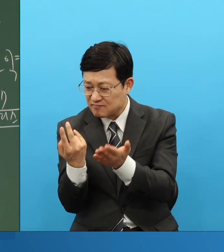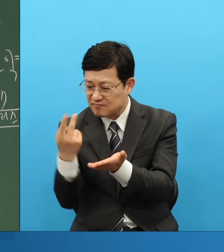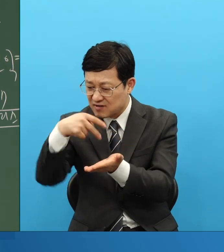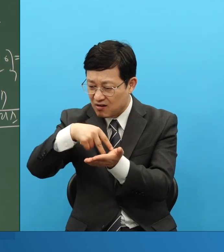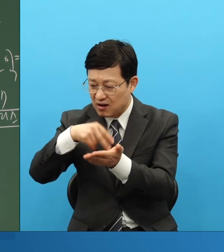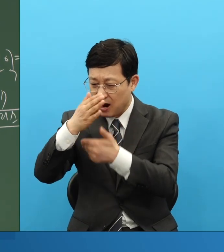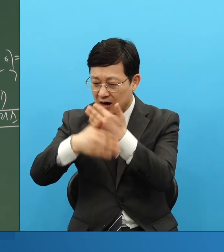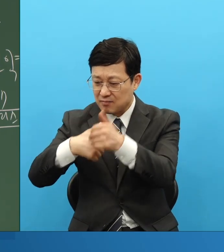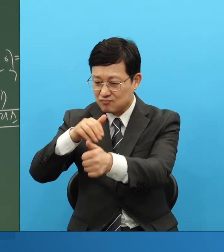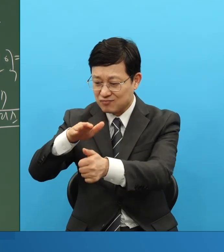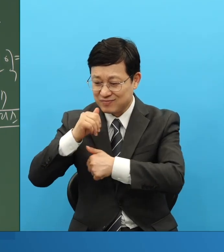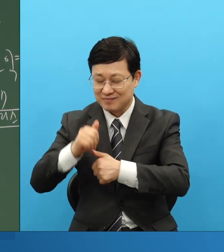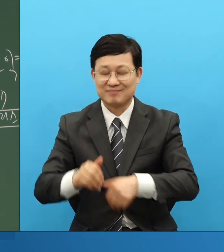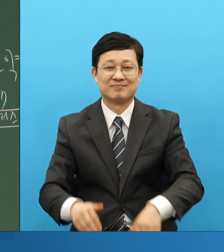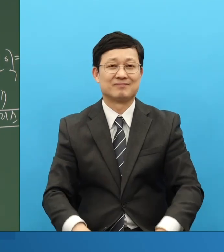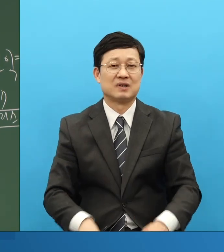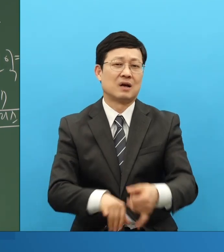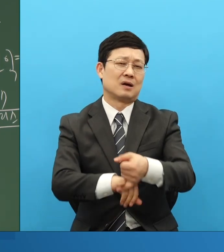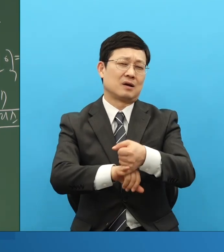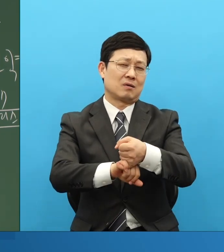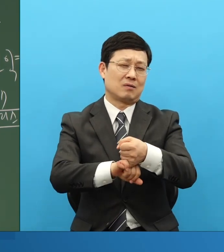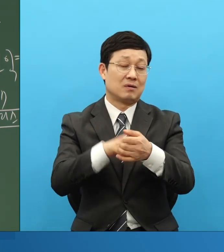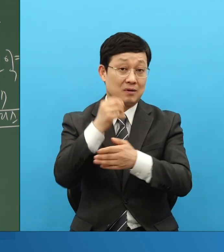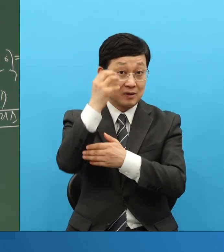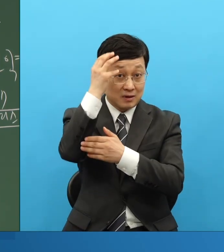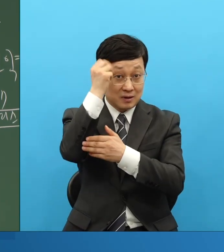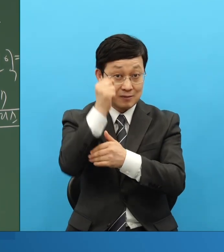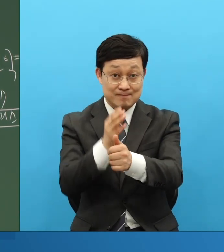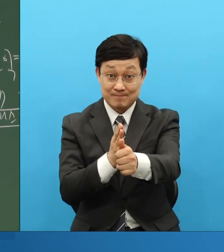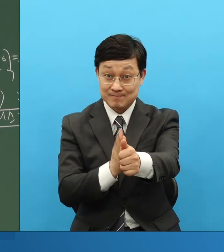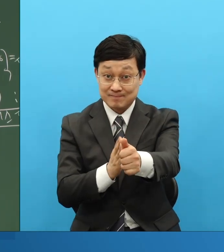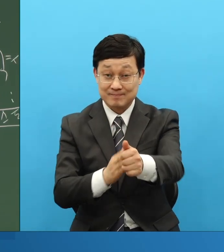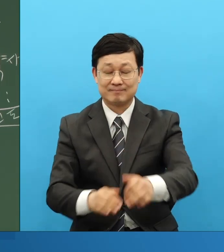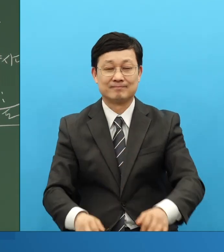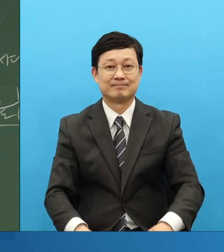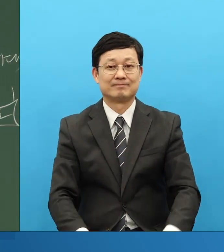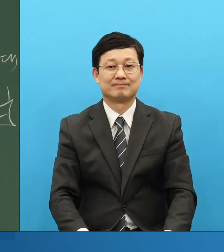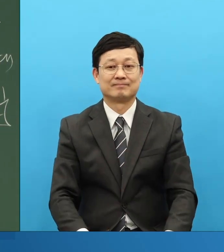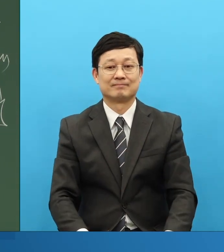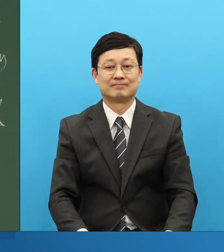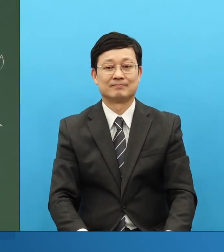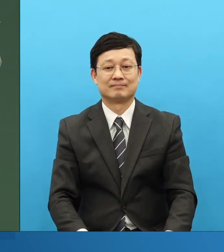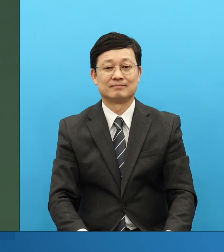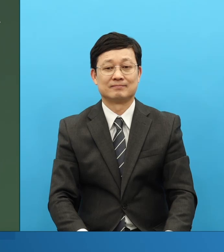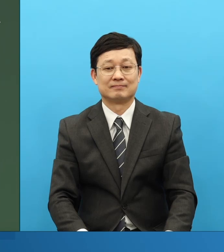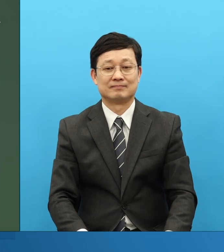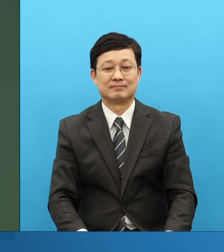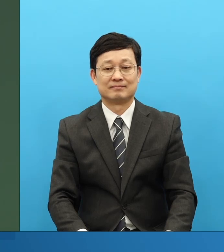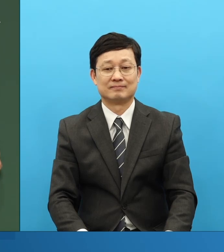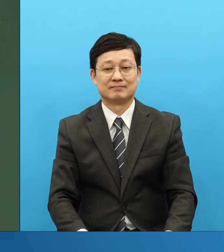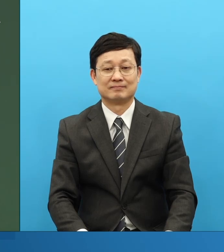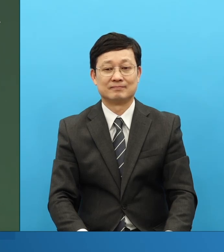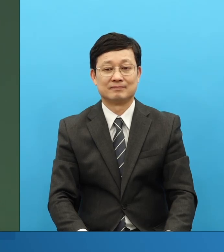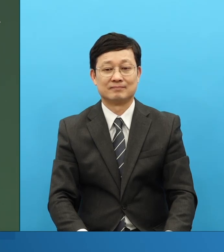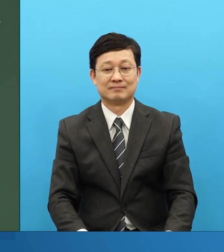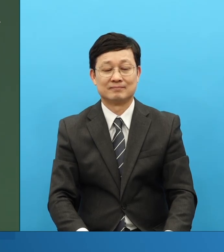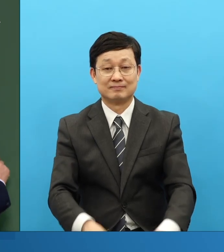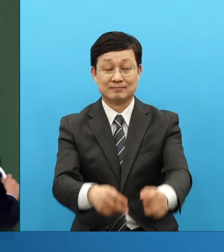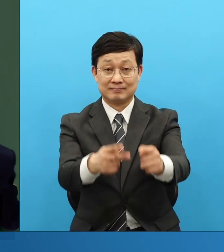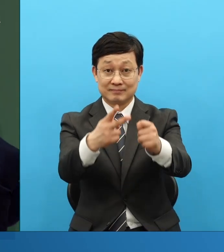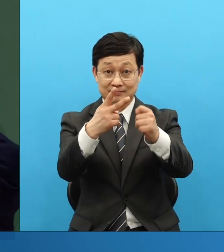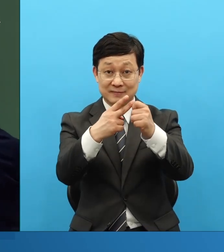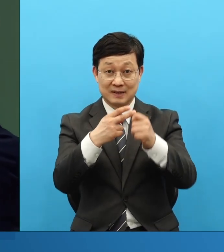witnesses of this tremendous blessing. 꼭 기억해야 돼. And so remember. 그래서 돌아갈 때는 And so when you go back,